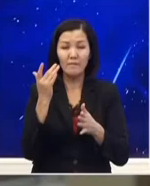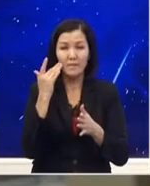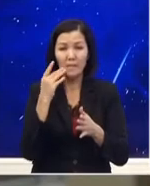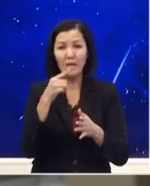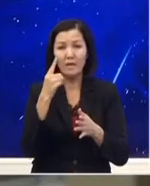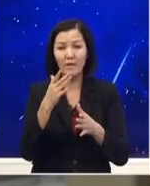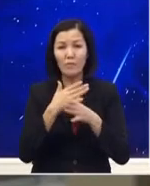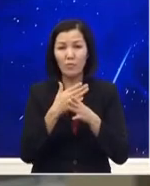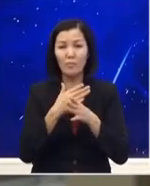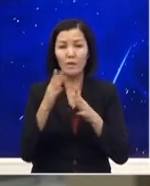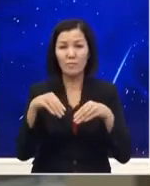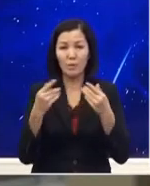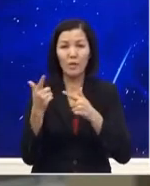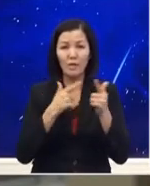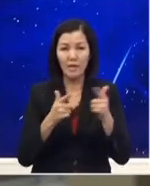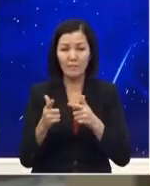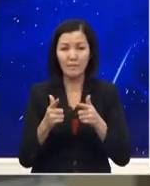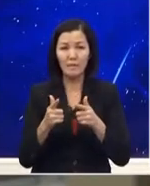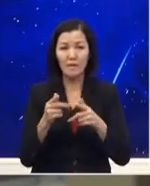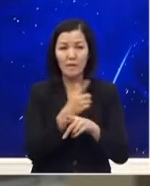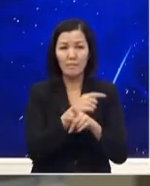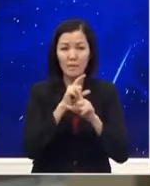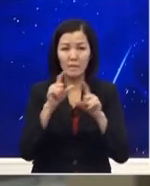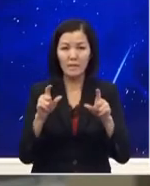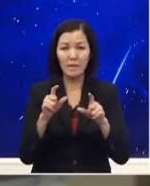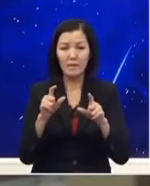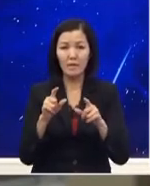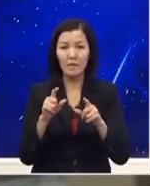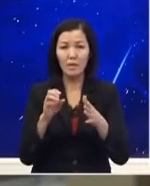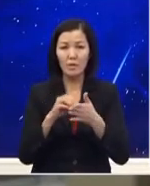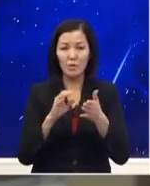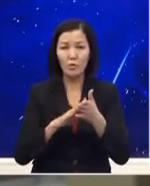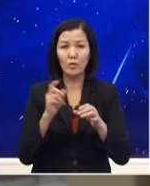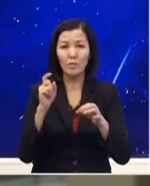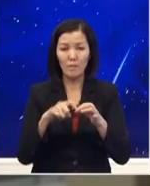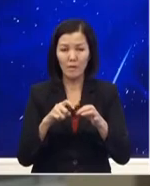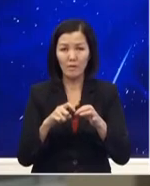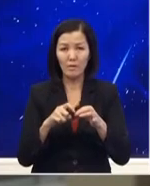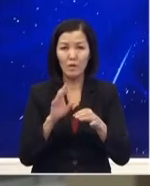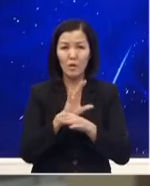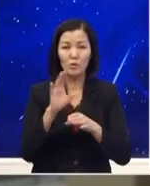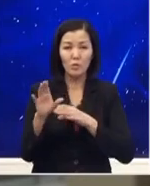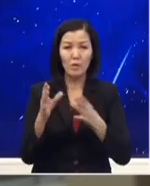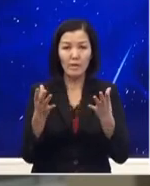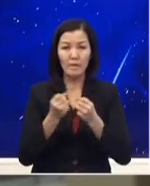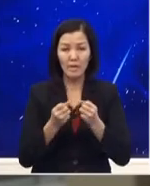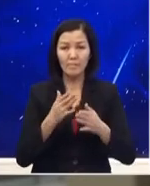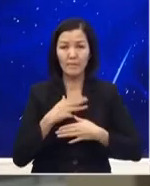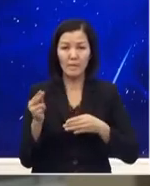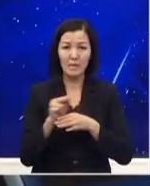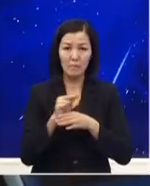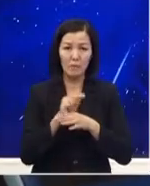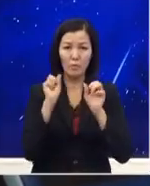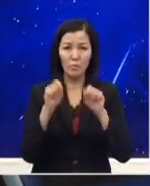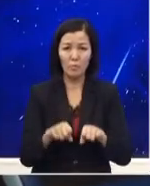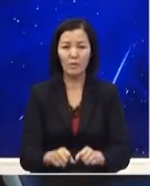халқымызға көмек беруге дайынбыз. Диспансерімізге тұрғылықты мекенжайы бойынша жолдамаларын алып, бізге арнайы емге келсе